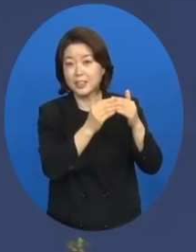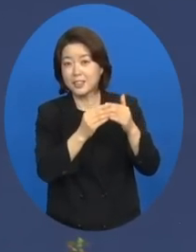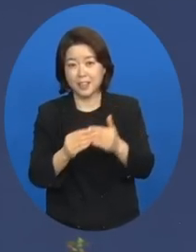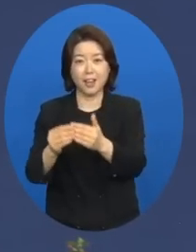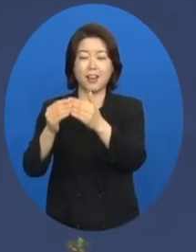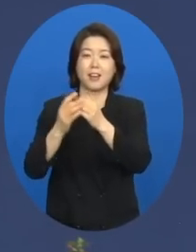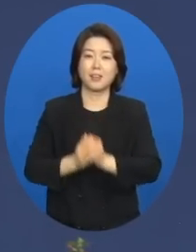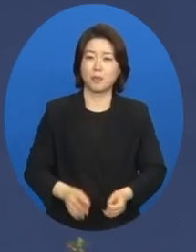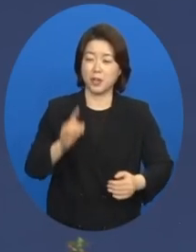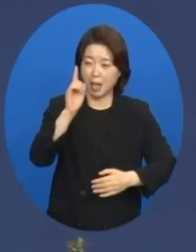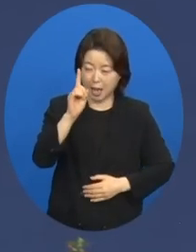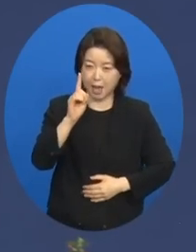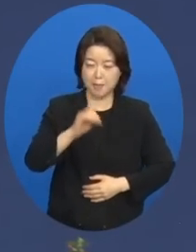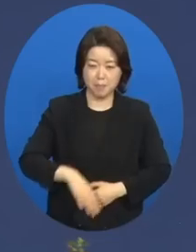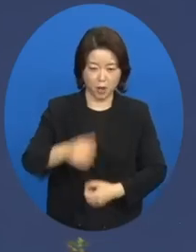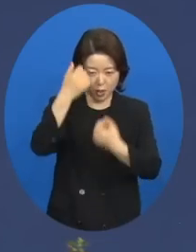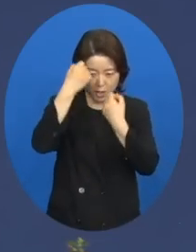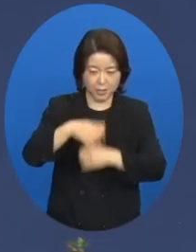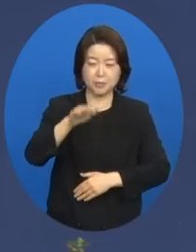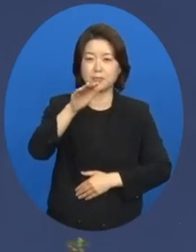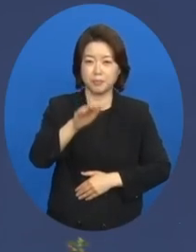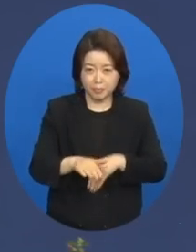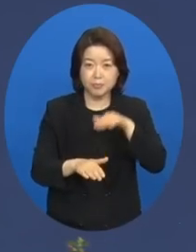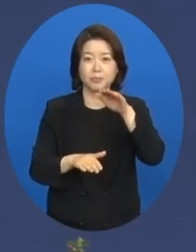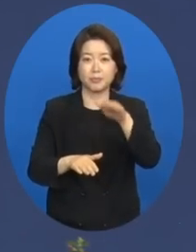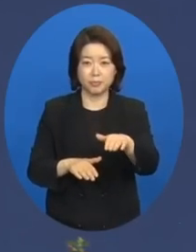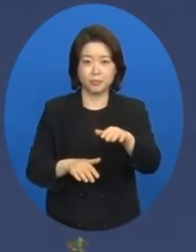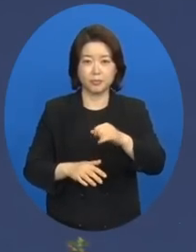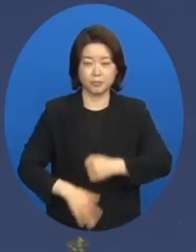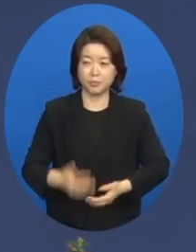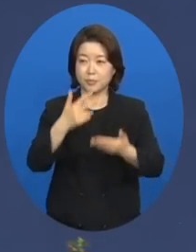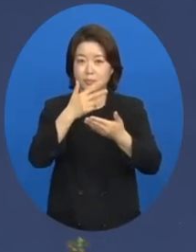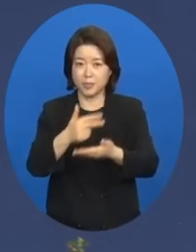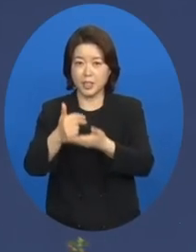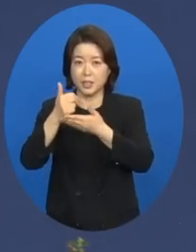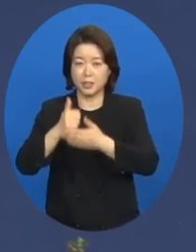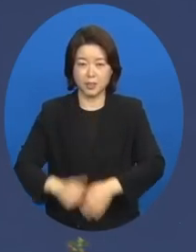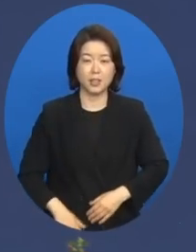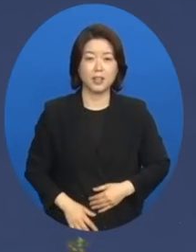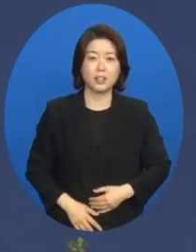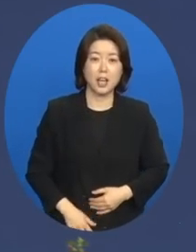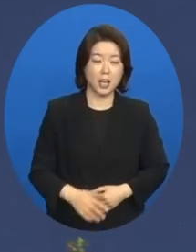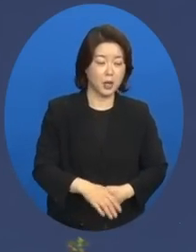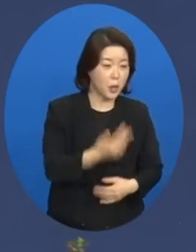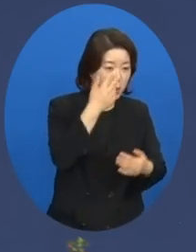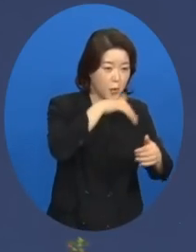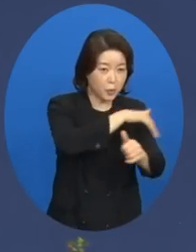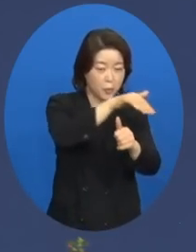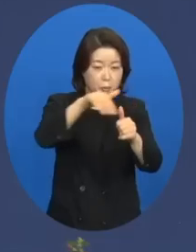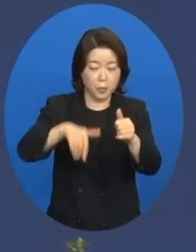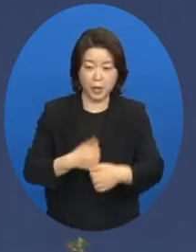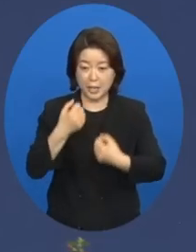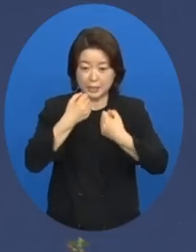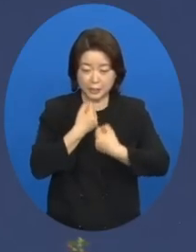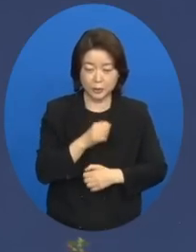인도하네. 한 번에 한 걸음 주의 깊게 한 걸음